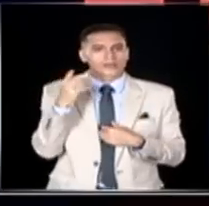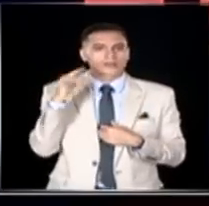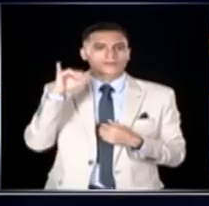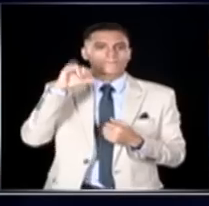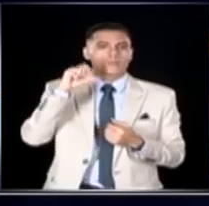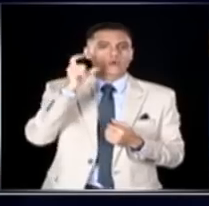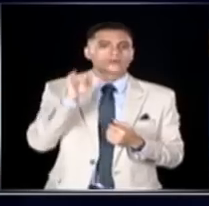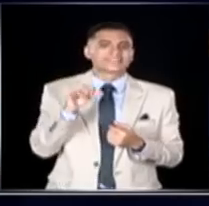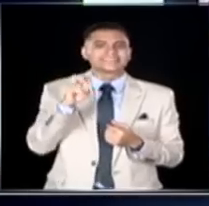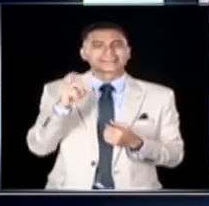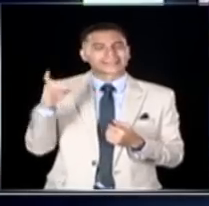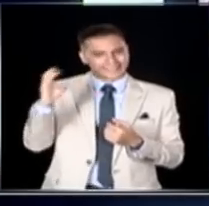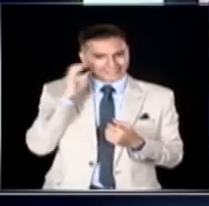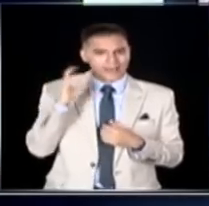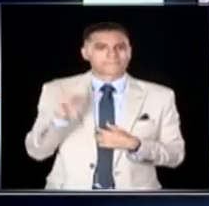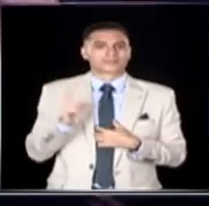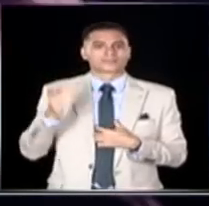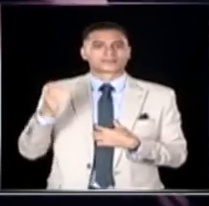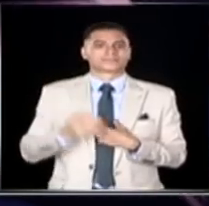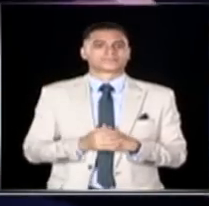مونييه. إجابة صحيحة.